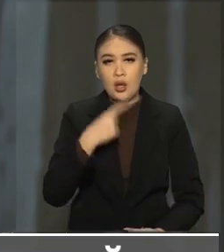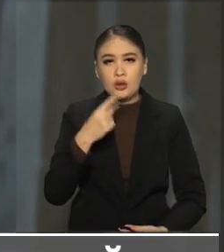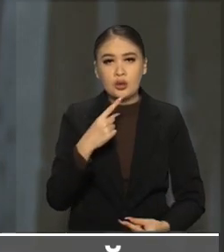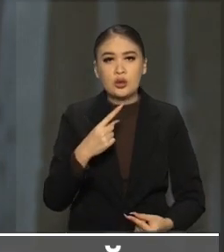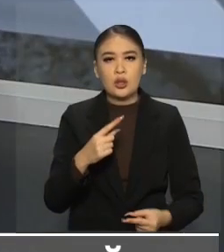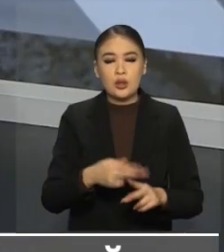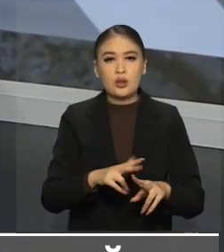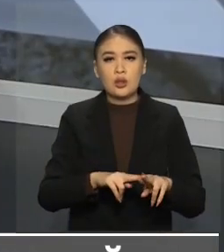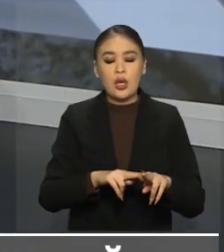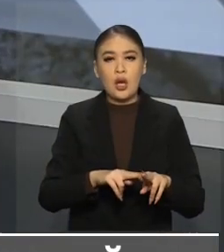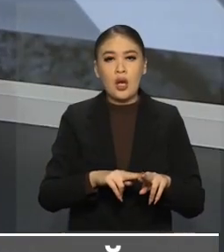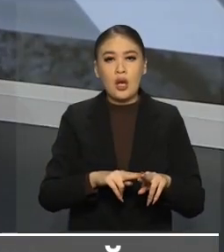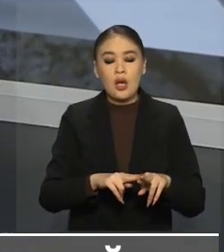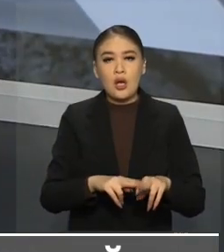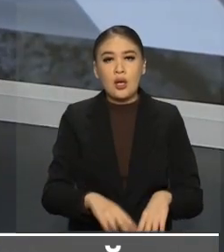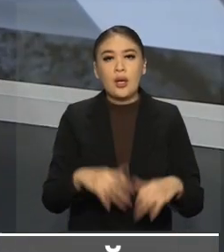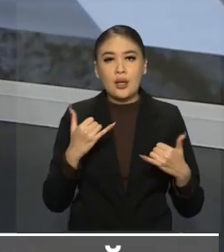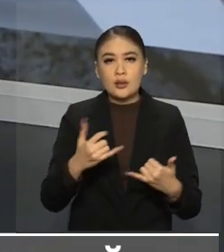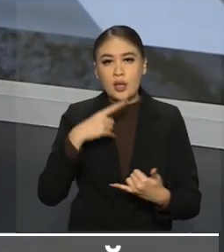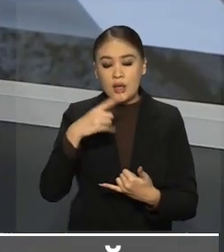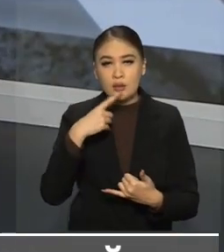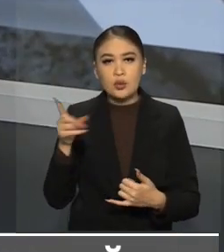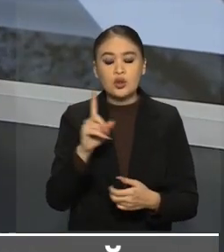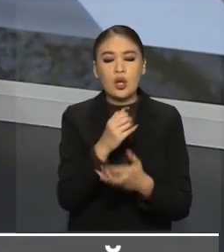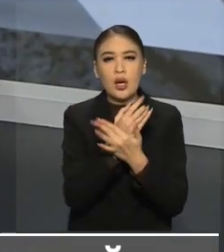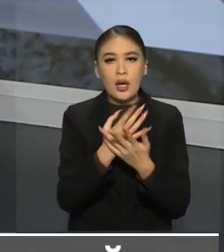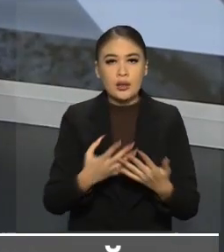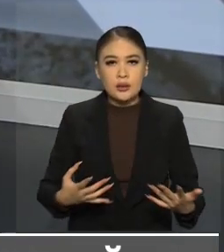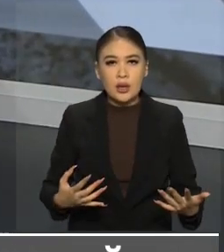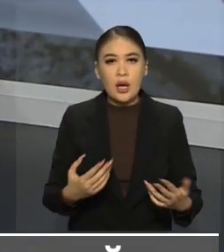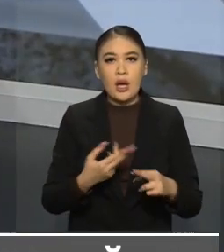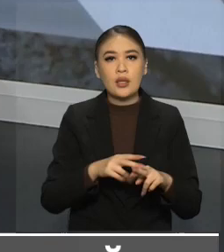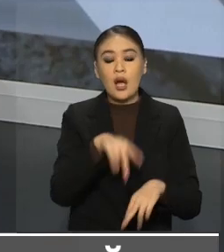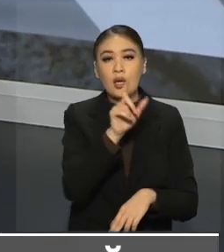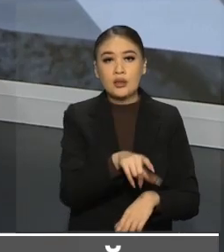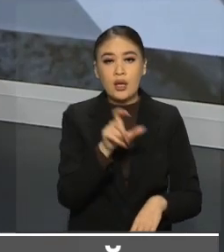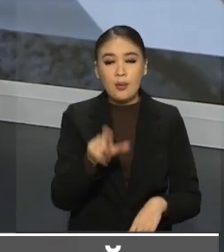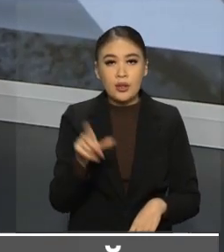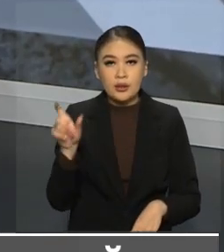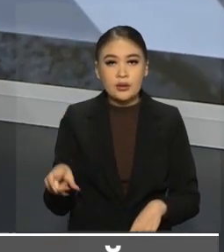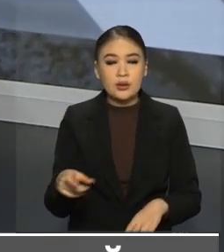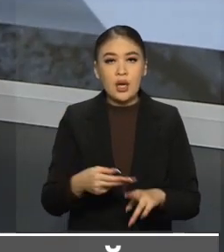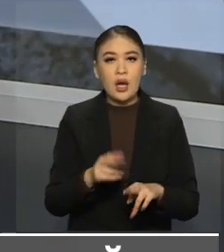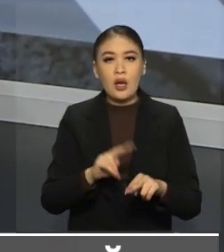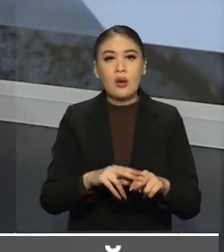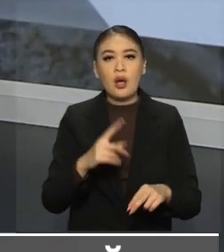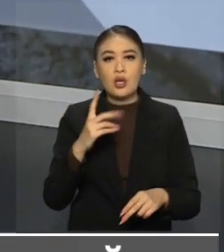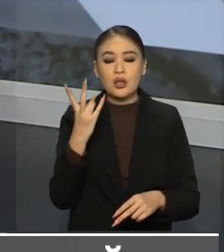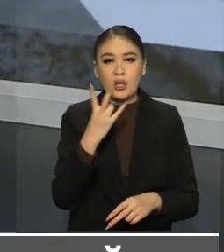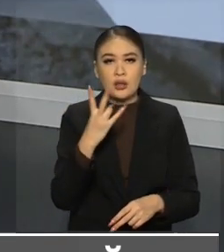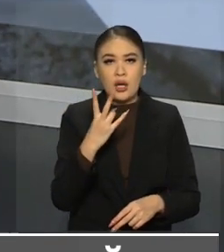шыға келді. Енді осы тұста қазір айтып жатыр, түрлі енді азаматтардың пайымы бір жазалау